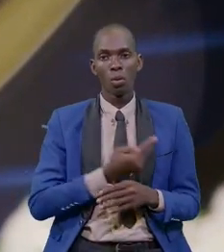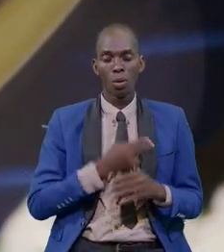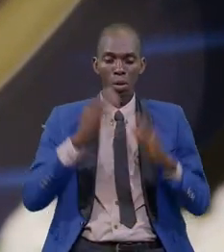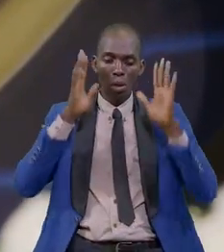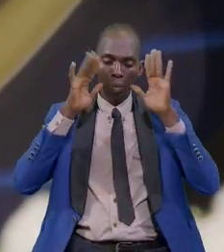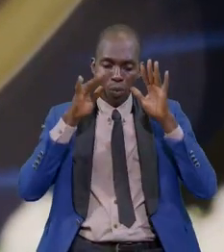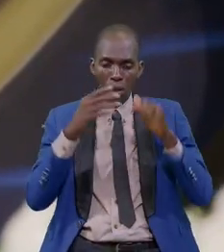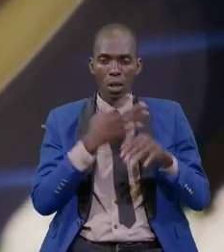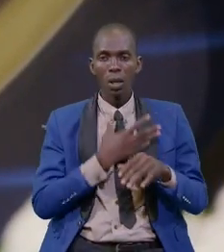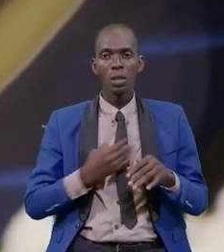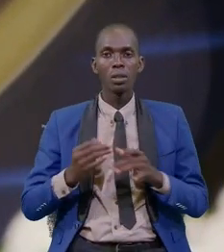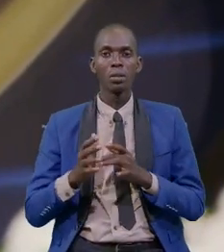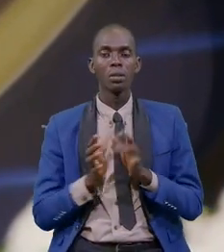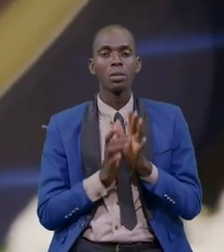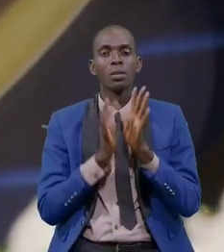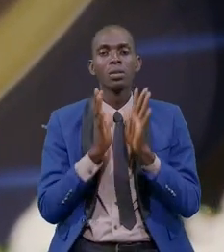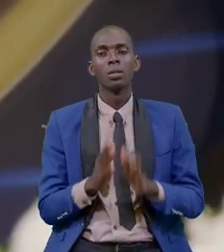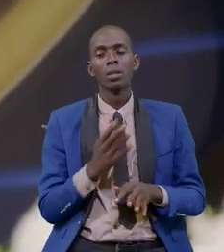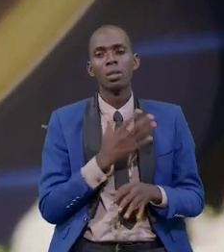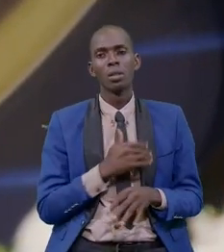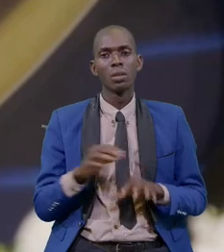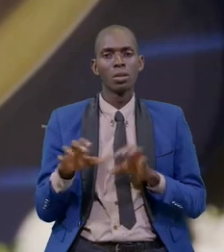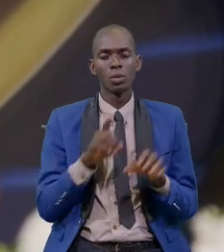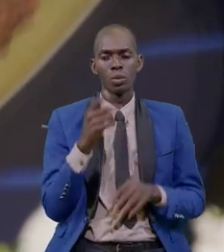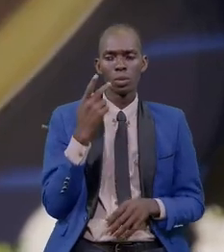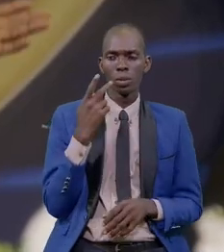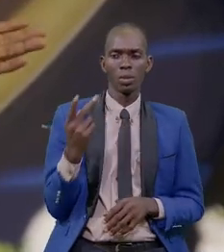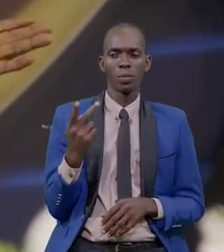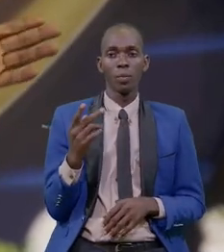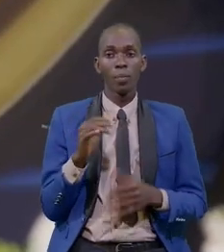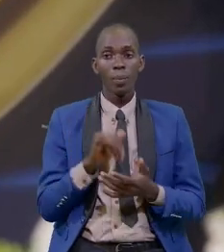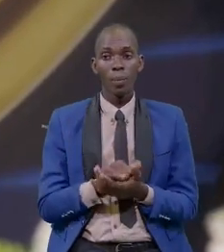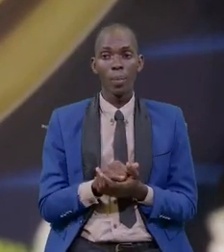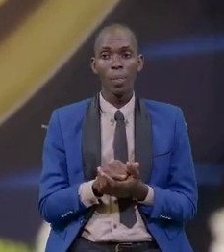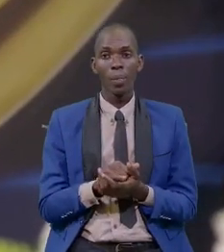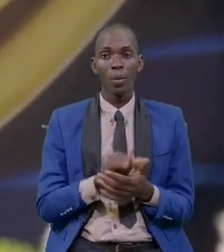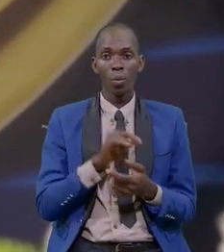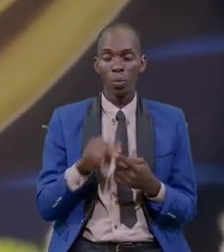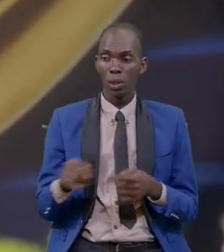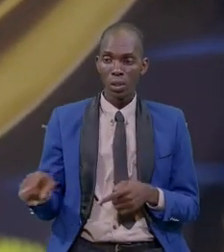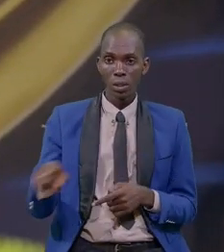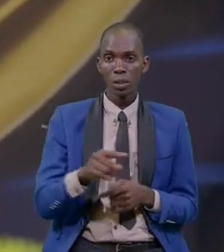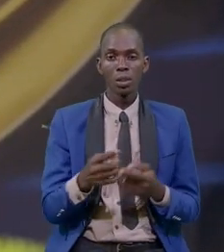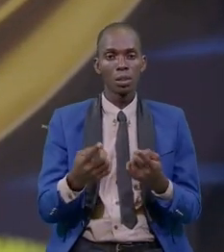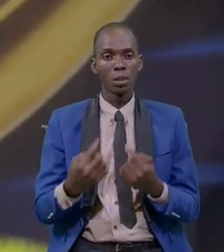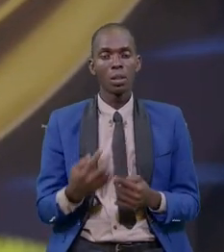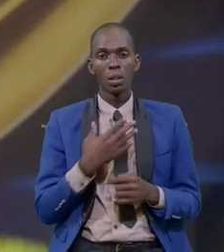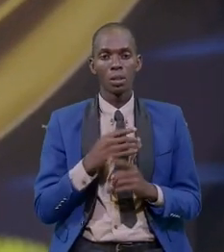et les chrétiens. Est-ce que vous avez vu que lorsqu'ils sont venus et ils ont